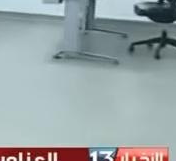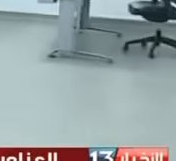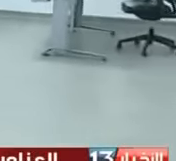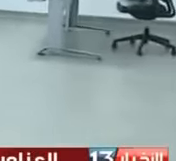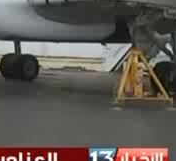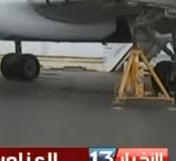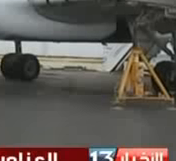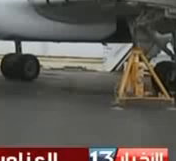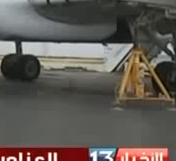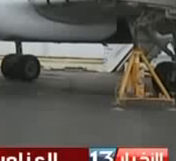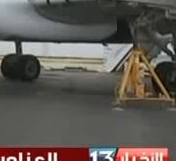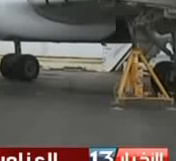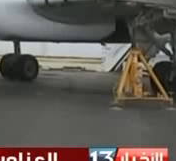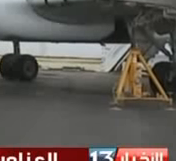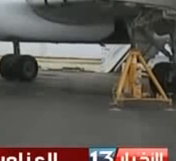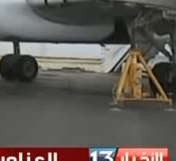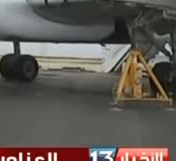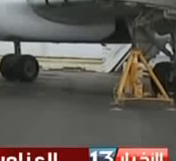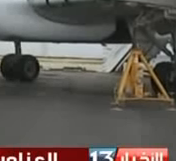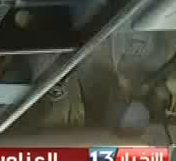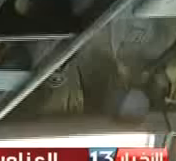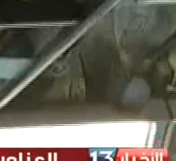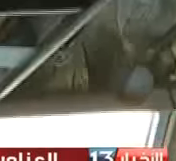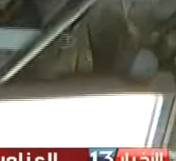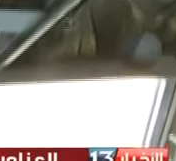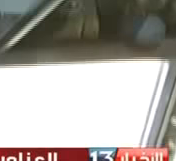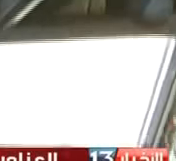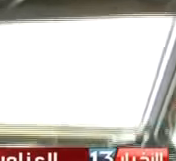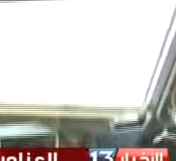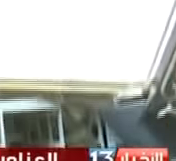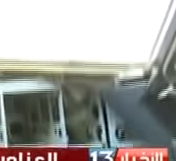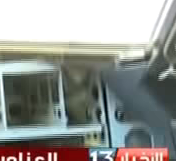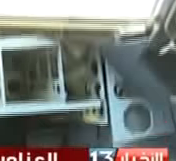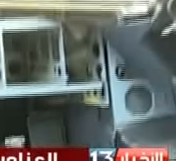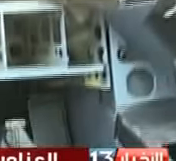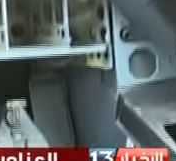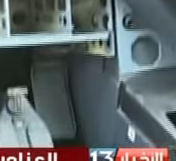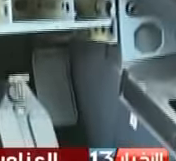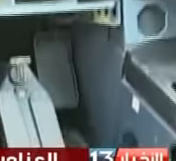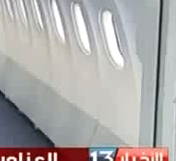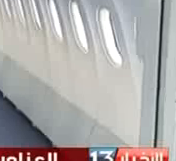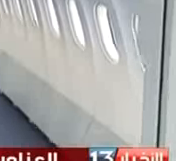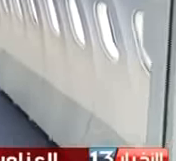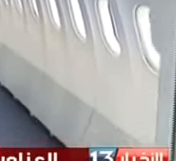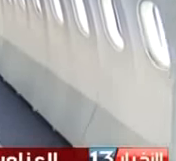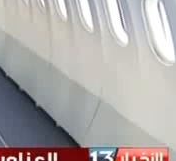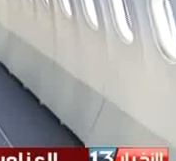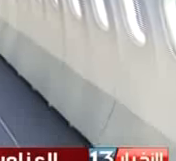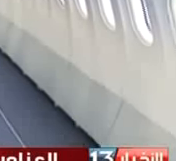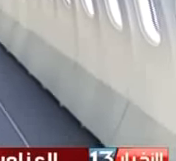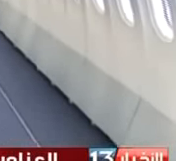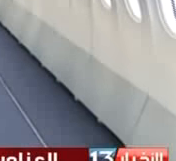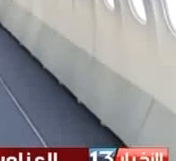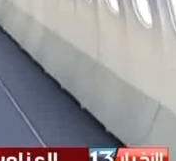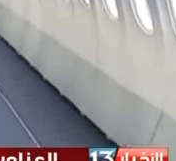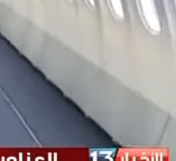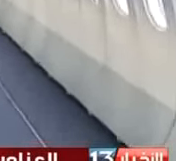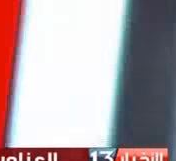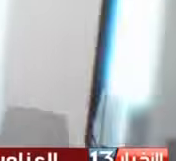مجال صيانة الطائرات تابع لشركة الخطوط التونسية، هو الأول في إفريقيا.